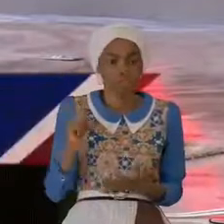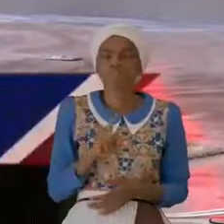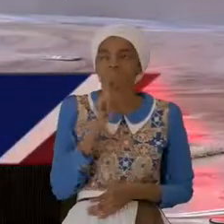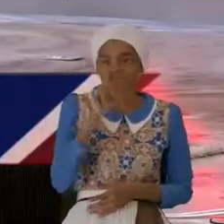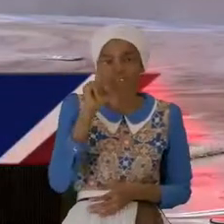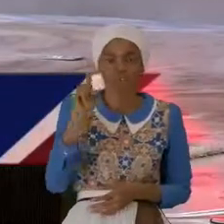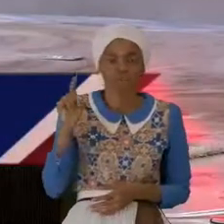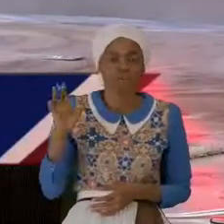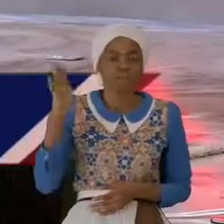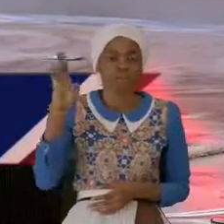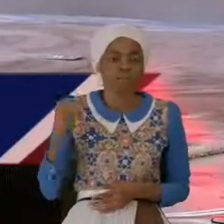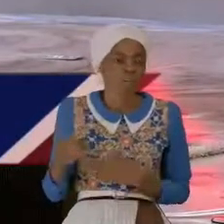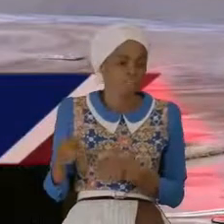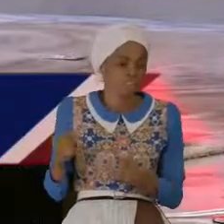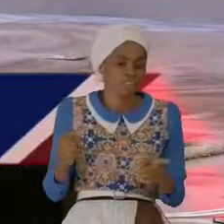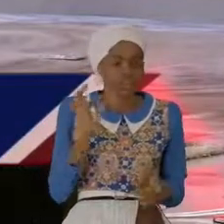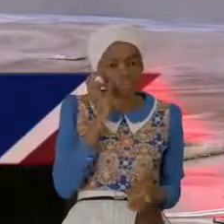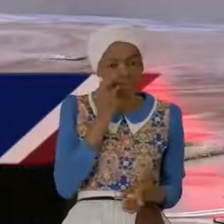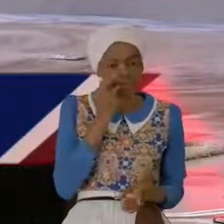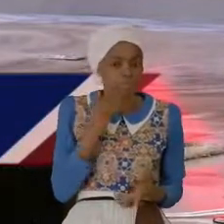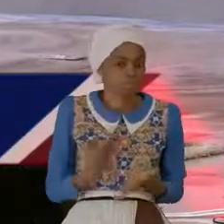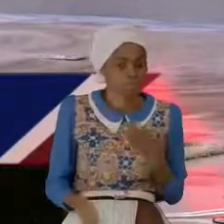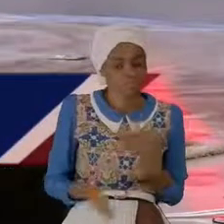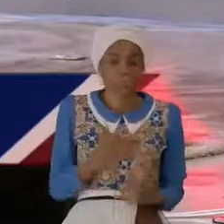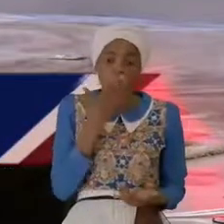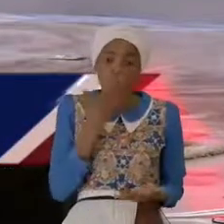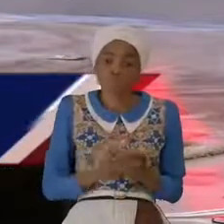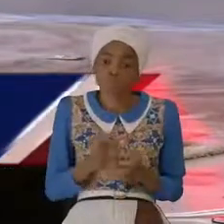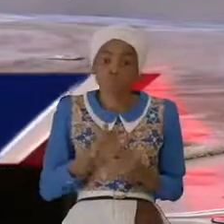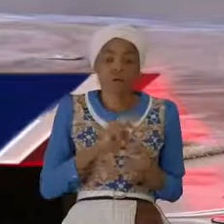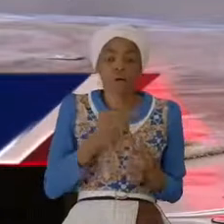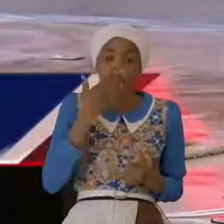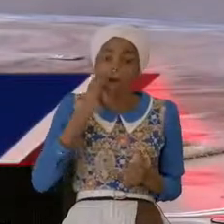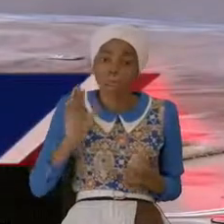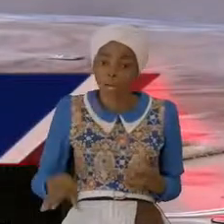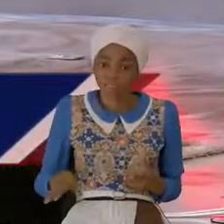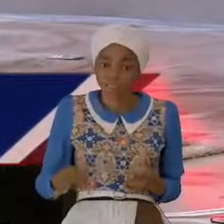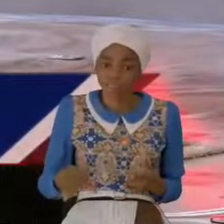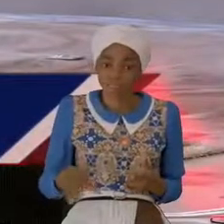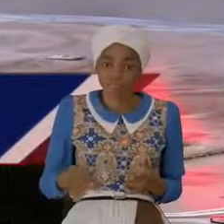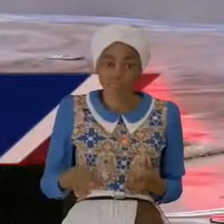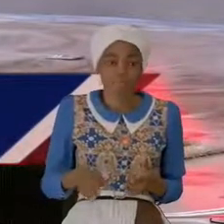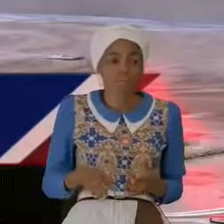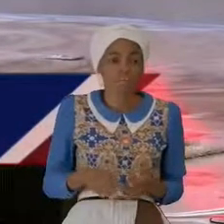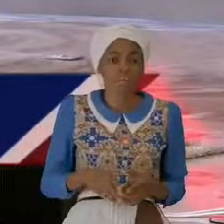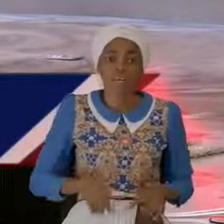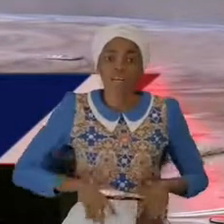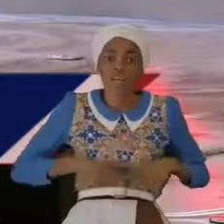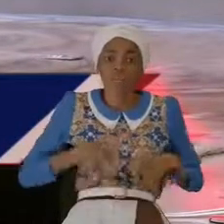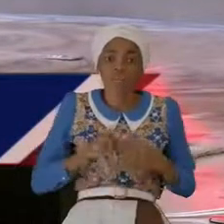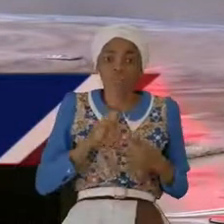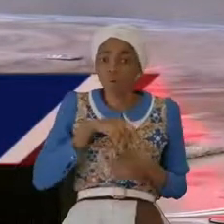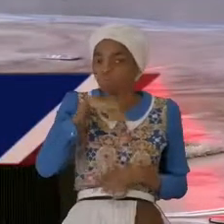C'est donc à leurs fruits, mauvais ou bon, bon ou mauvais, vivant ou